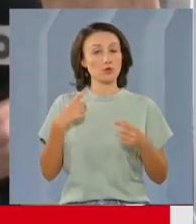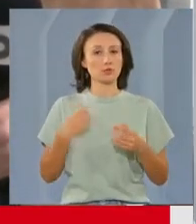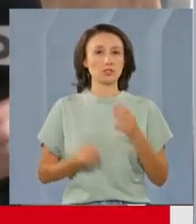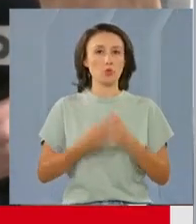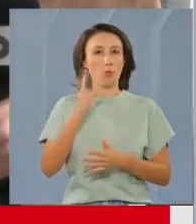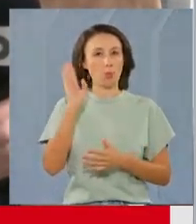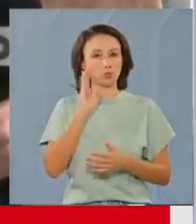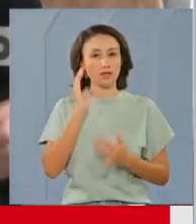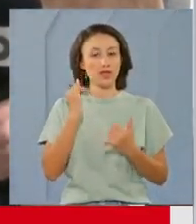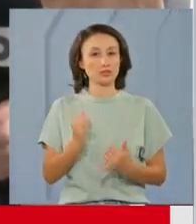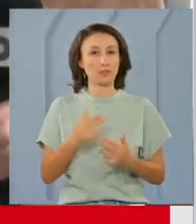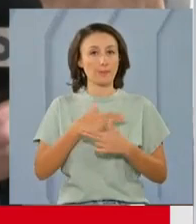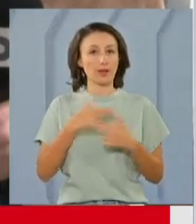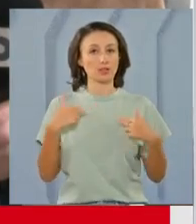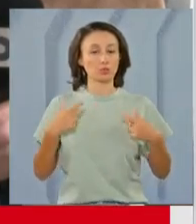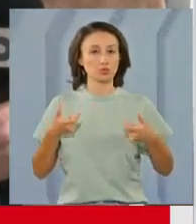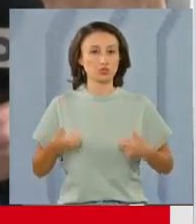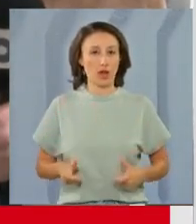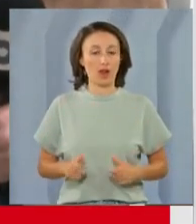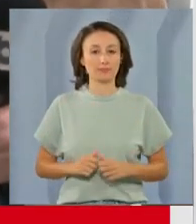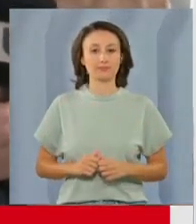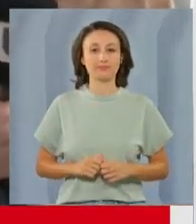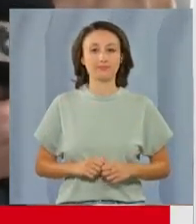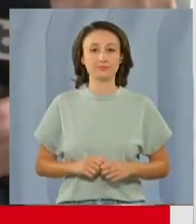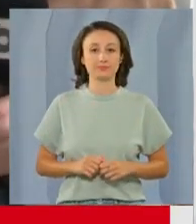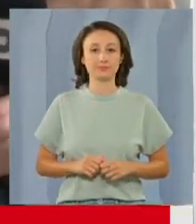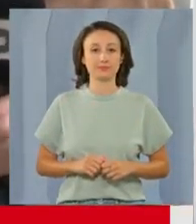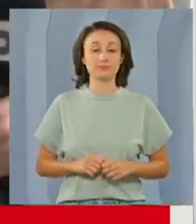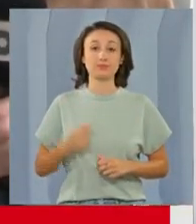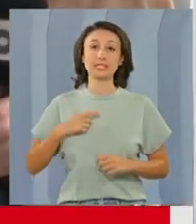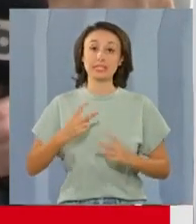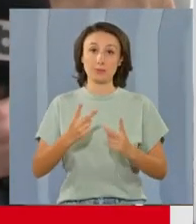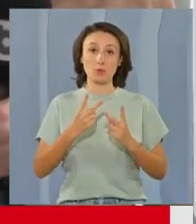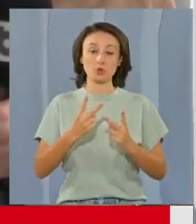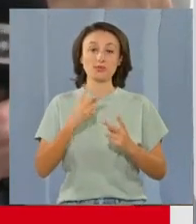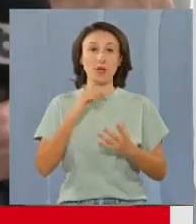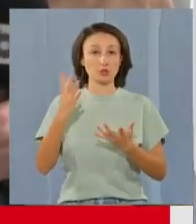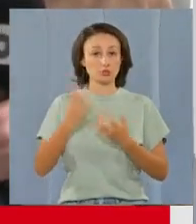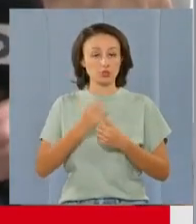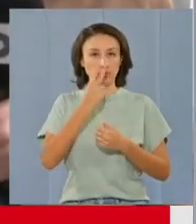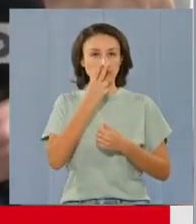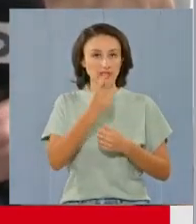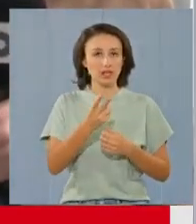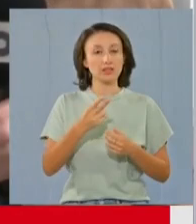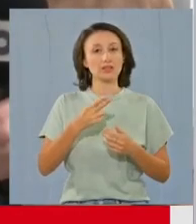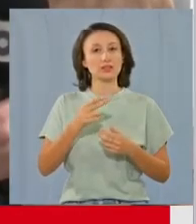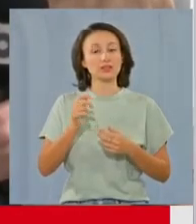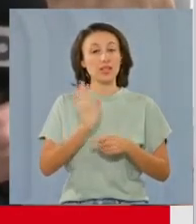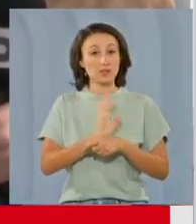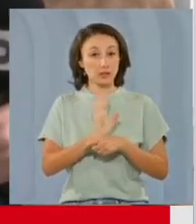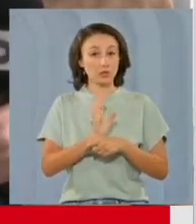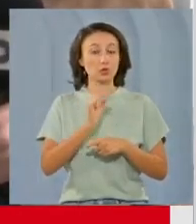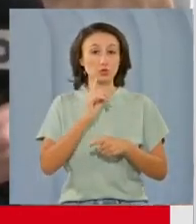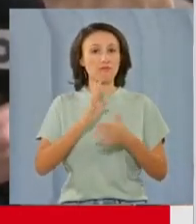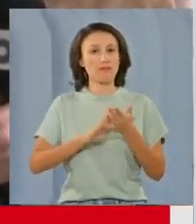nou audiați aici la parchetul general de către procurori. E important să aducem în vedere telespectatorilor și faptul